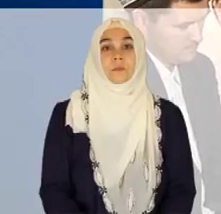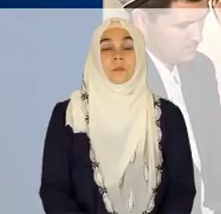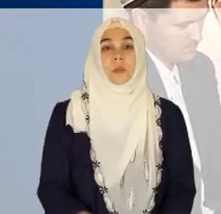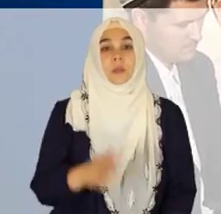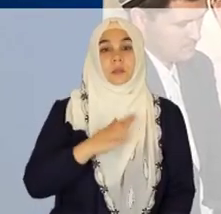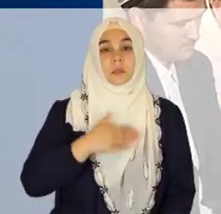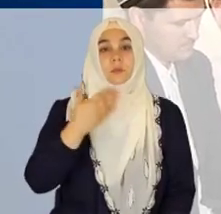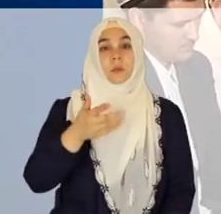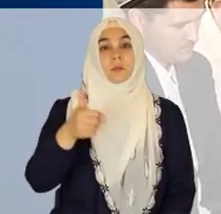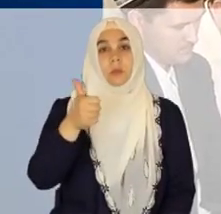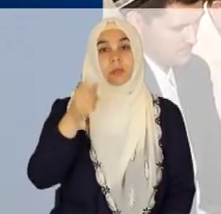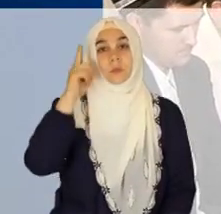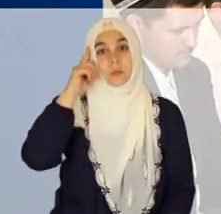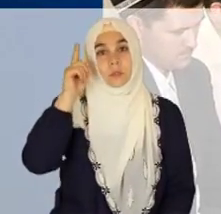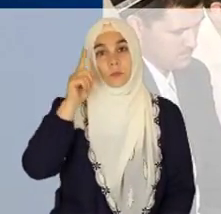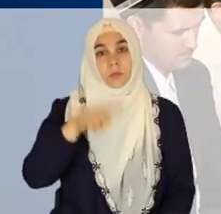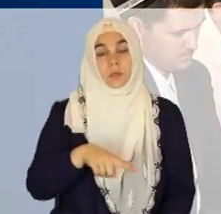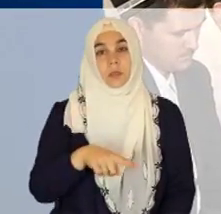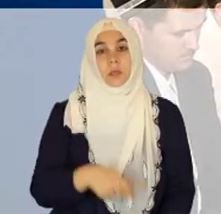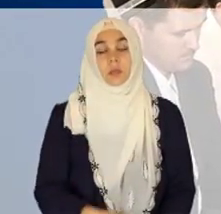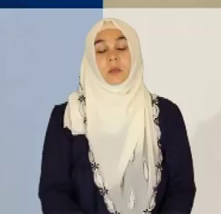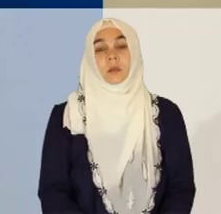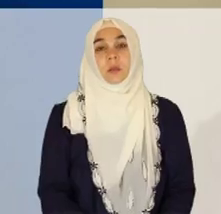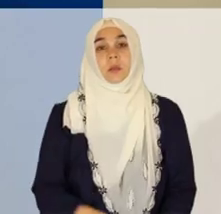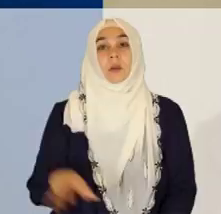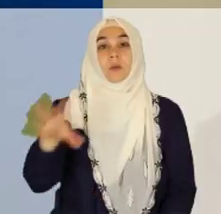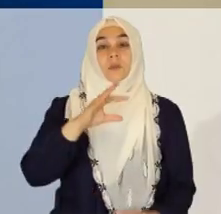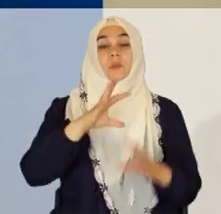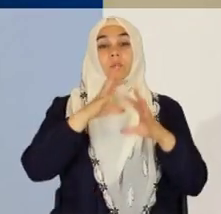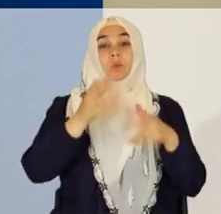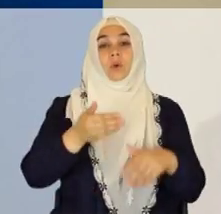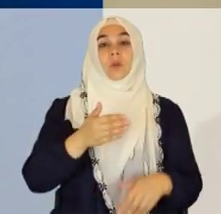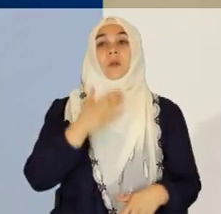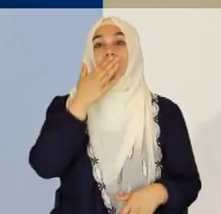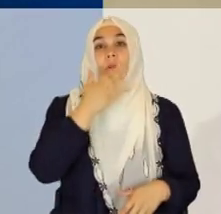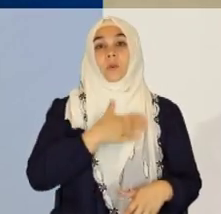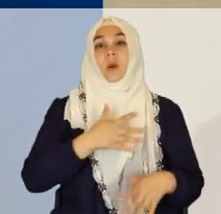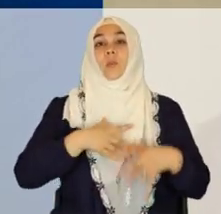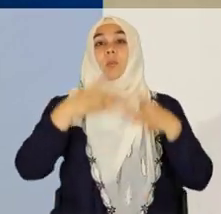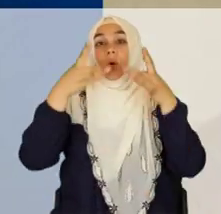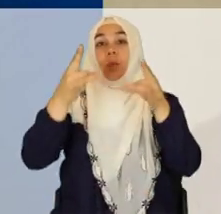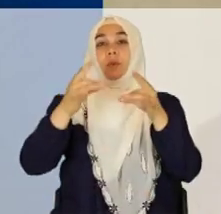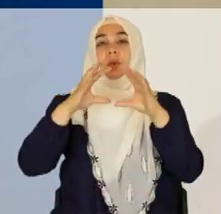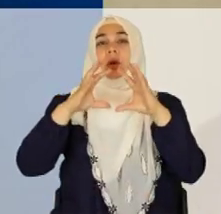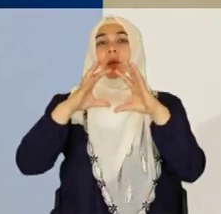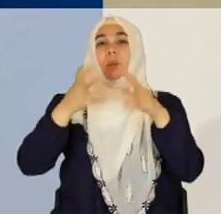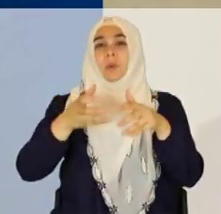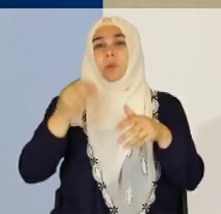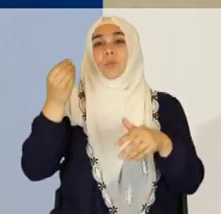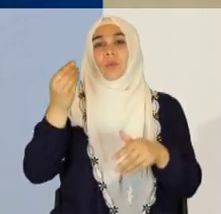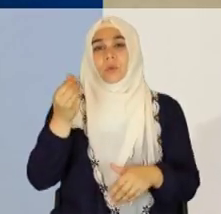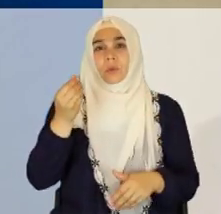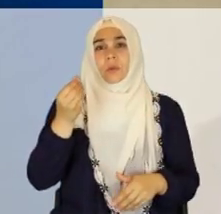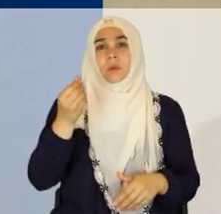Siz bilan biz yaxshi bilishimiz kerakki, dunyoning muhabbati, moli dunyoni, pulni,